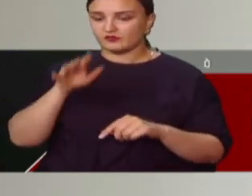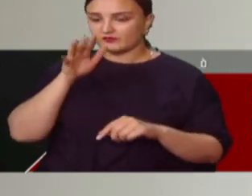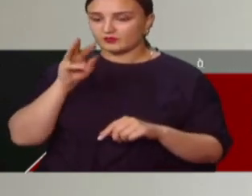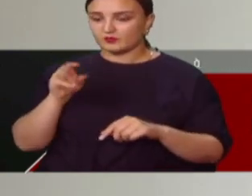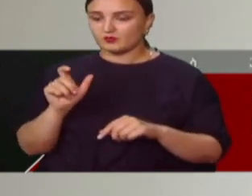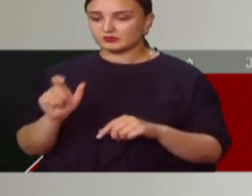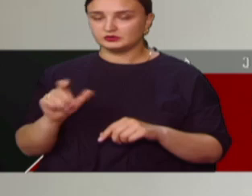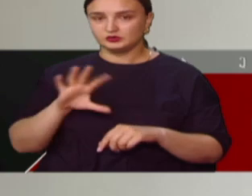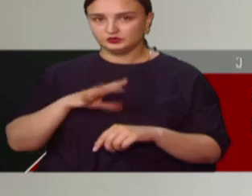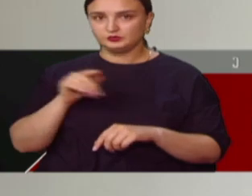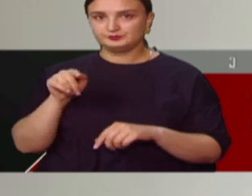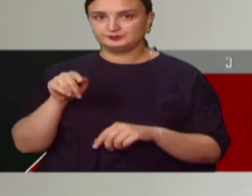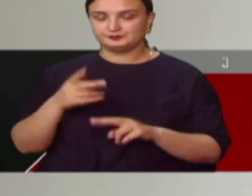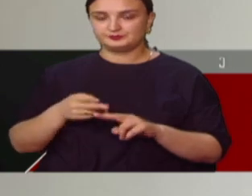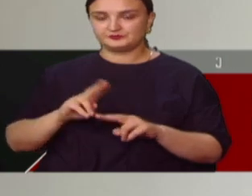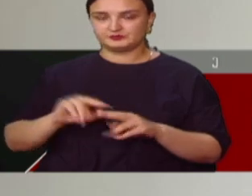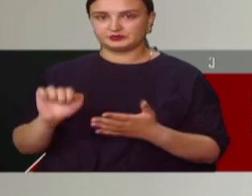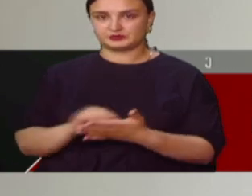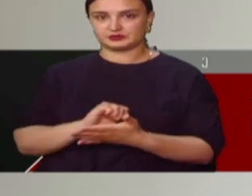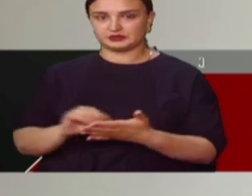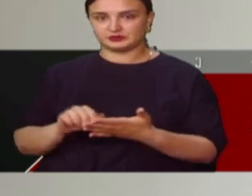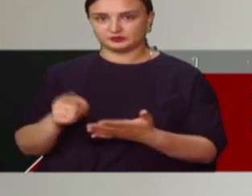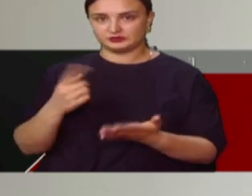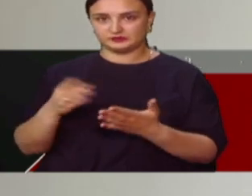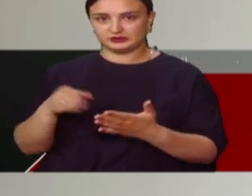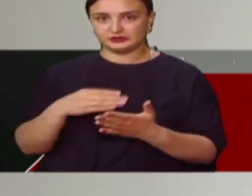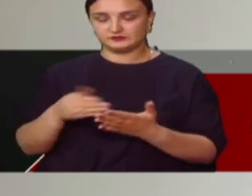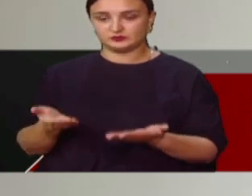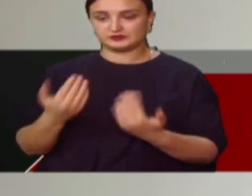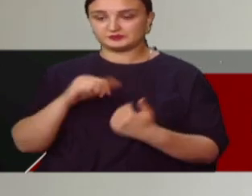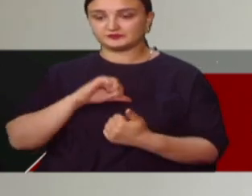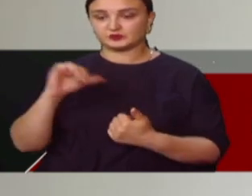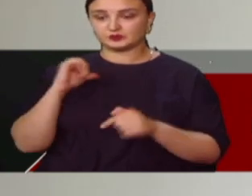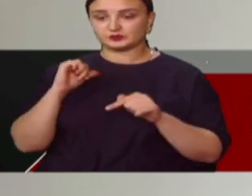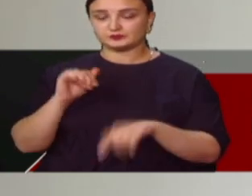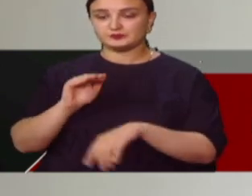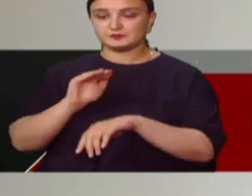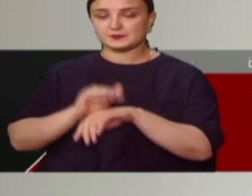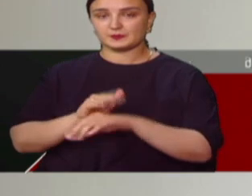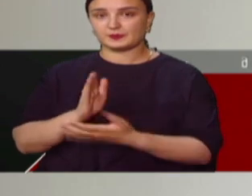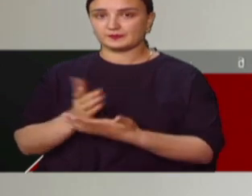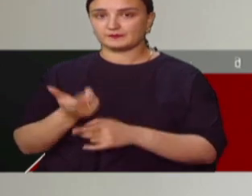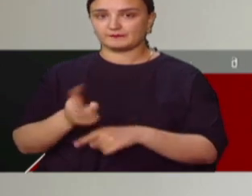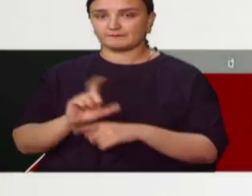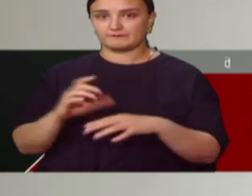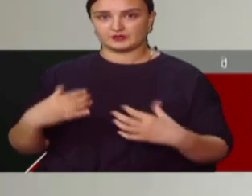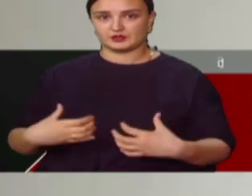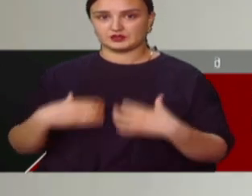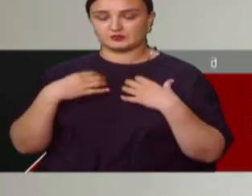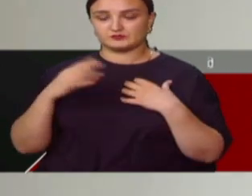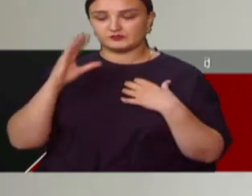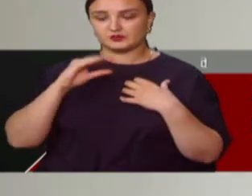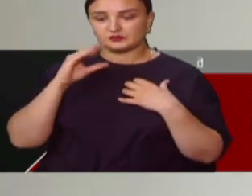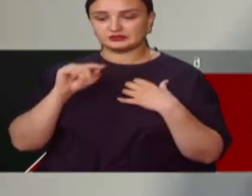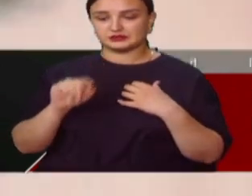გატყვეული იქნა ეს ტექსტი რეზოლუციის ტექსტიდან. თუმცა თვითონ თავად ეს ფაქტი არის ძალიან შემაშფოთებელი, როდესაც